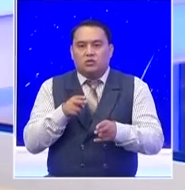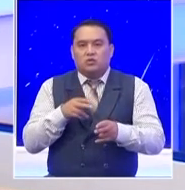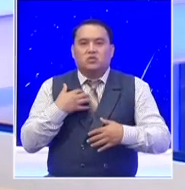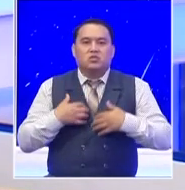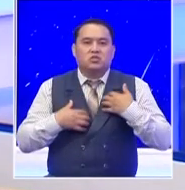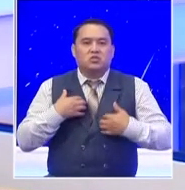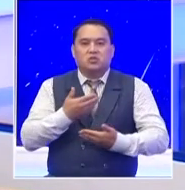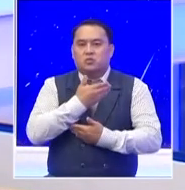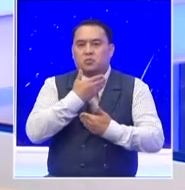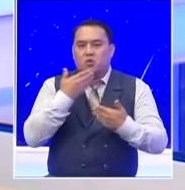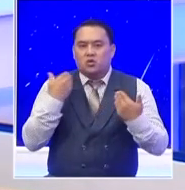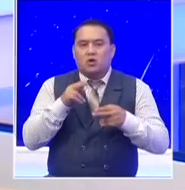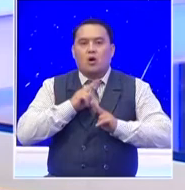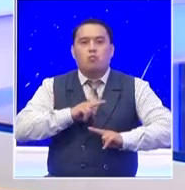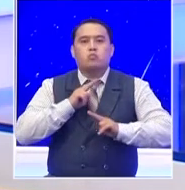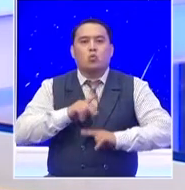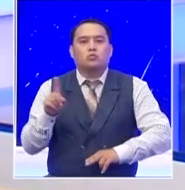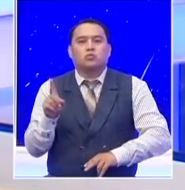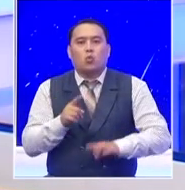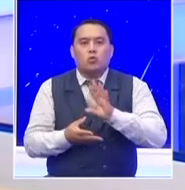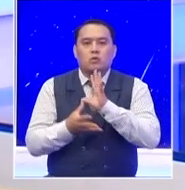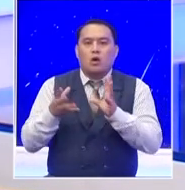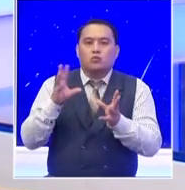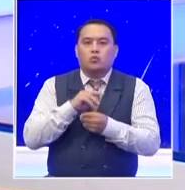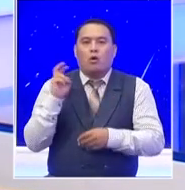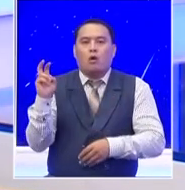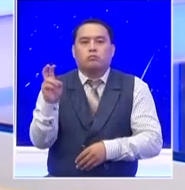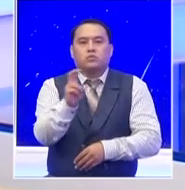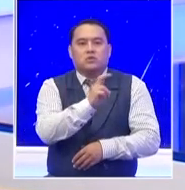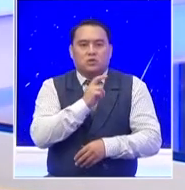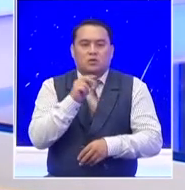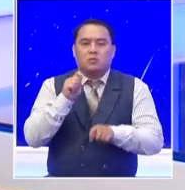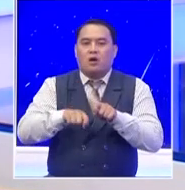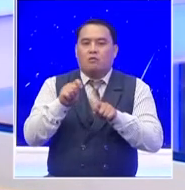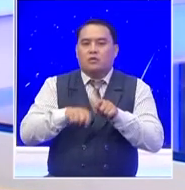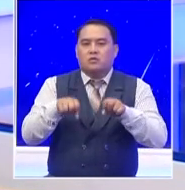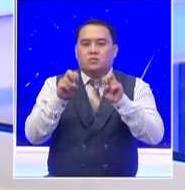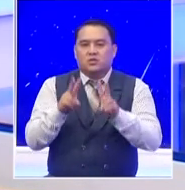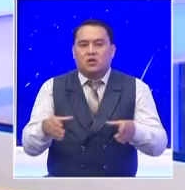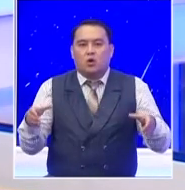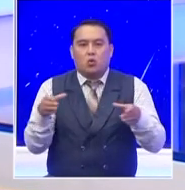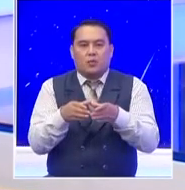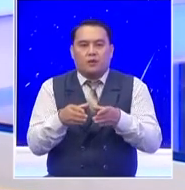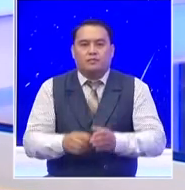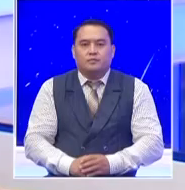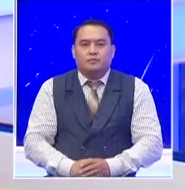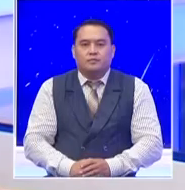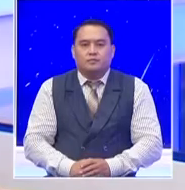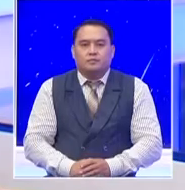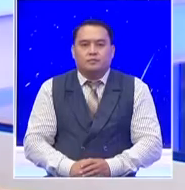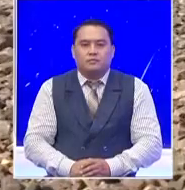спешат исправить ситуацию. Свидетельством тому стали результаты объезда, проведенного накануне специальной мониторинговой группы. Подробности в